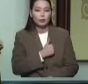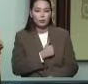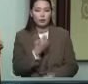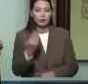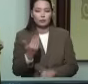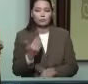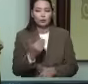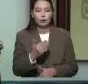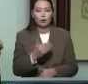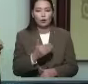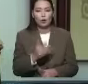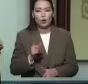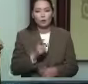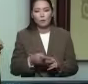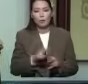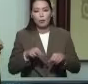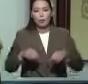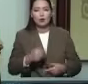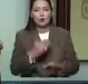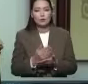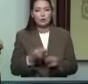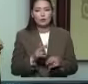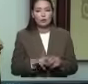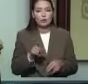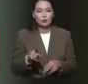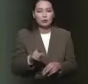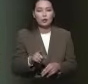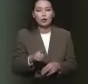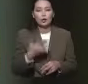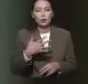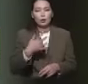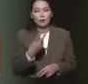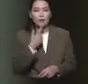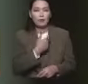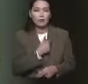құқылы. Өткен жылы бұл мүмкіндікті 852 сарбас иеленді.